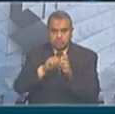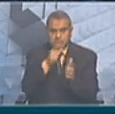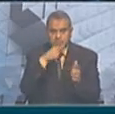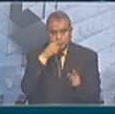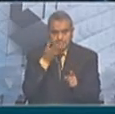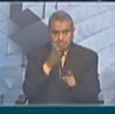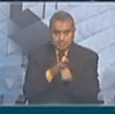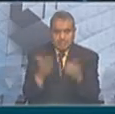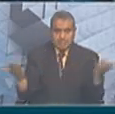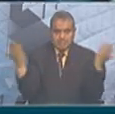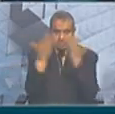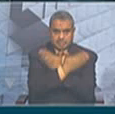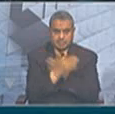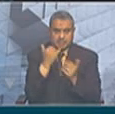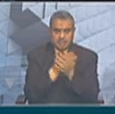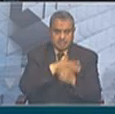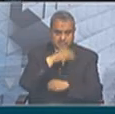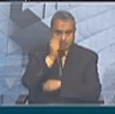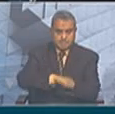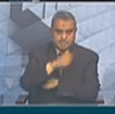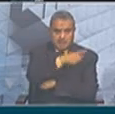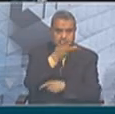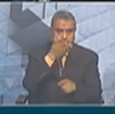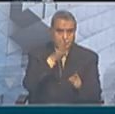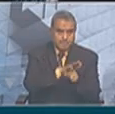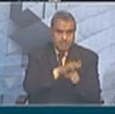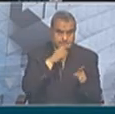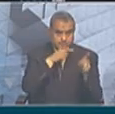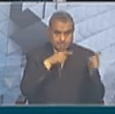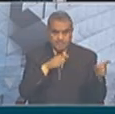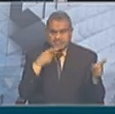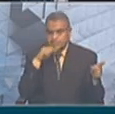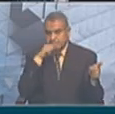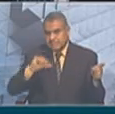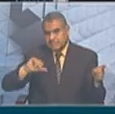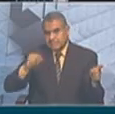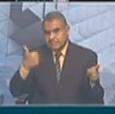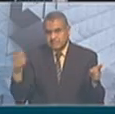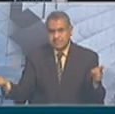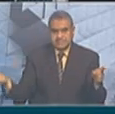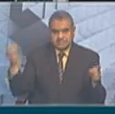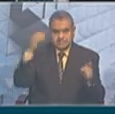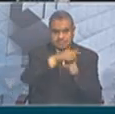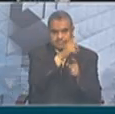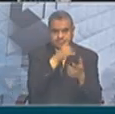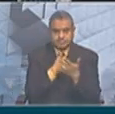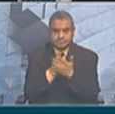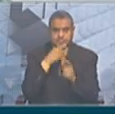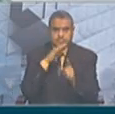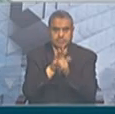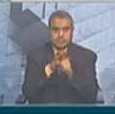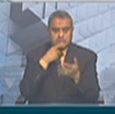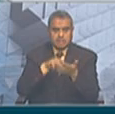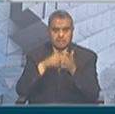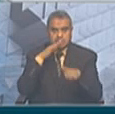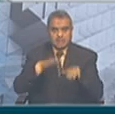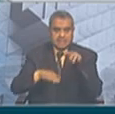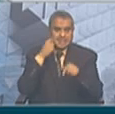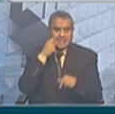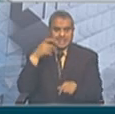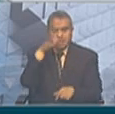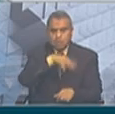الشاغر بوفاة القاضية روث بادر جينزبرغ، أيقونة الليبراليين المدافعة عن المساواة بين